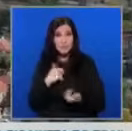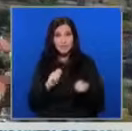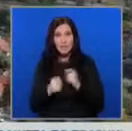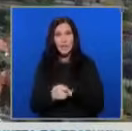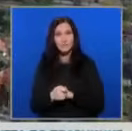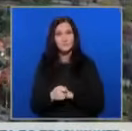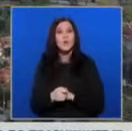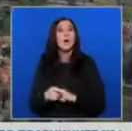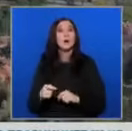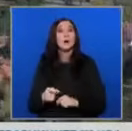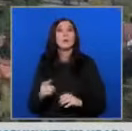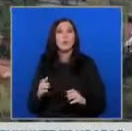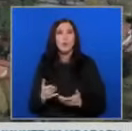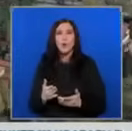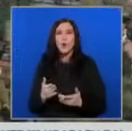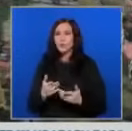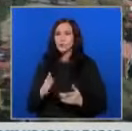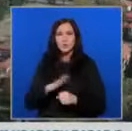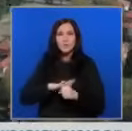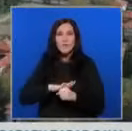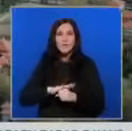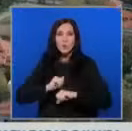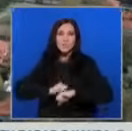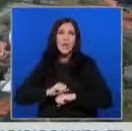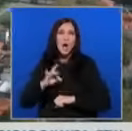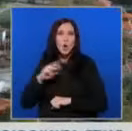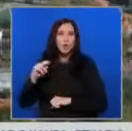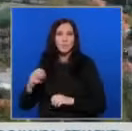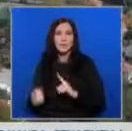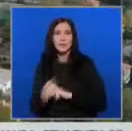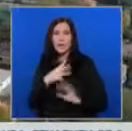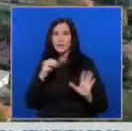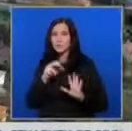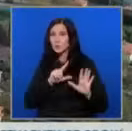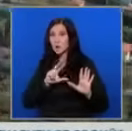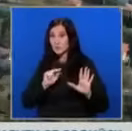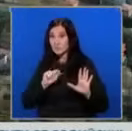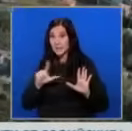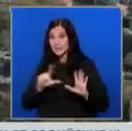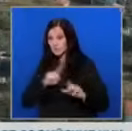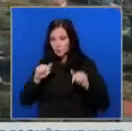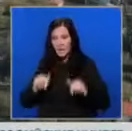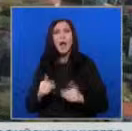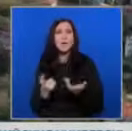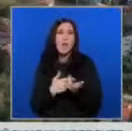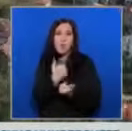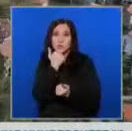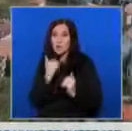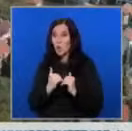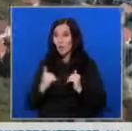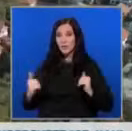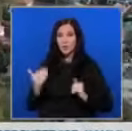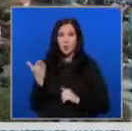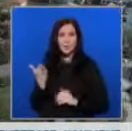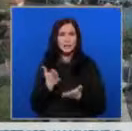сменено. От образуването на община Родопи през 1987 година до сега няколко населени места са се отделили от